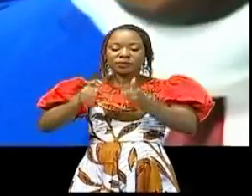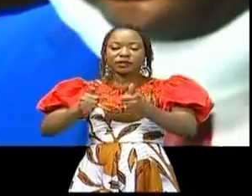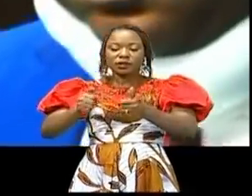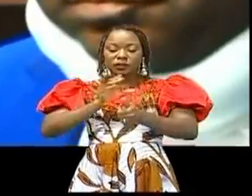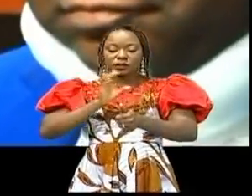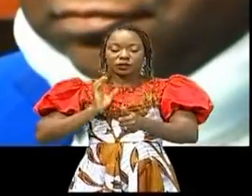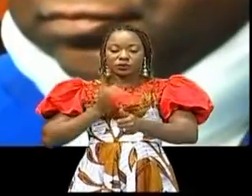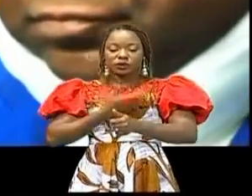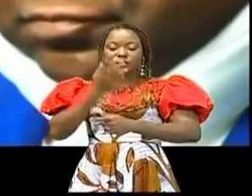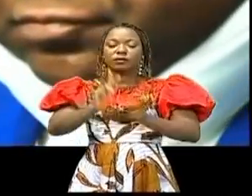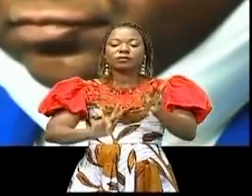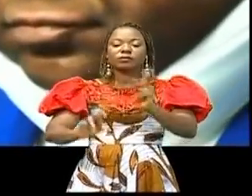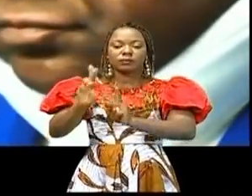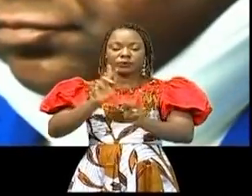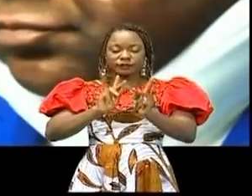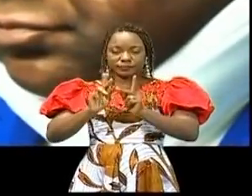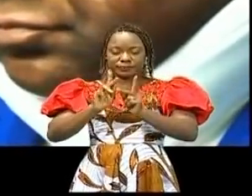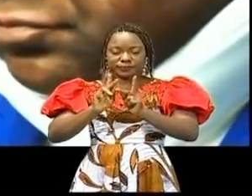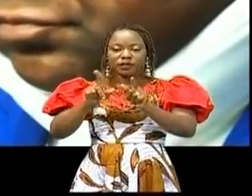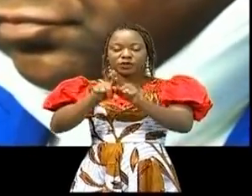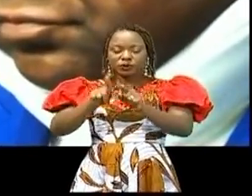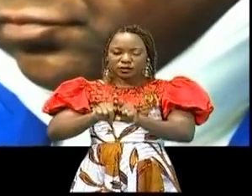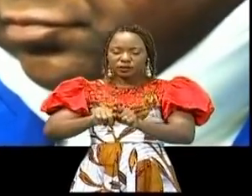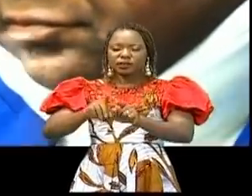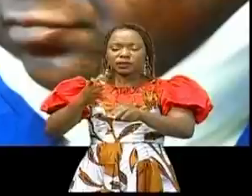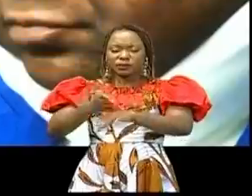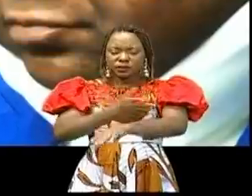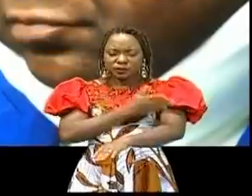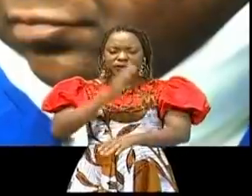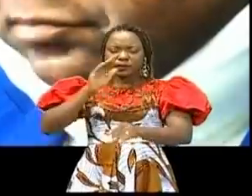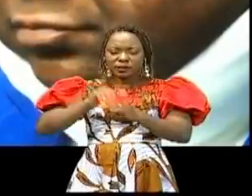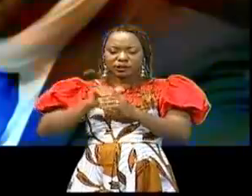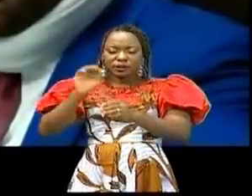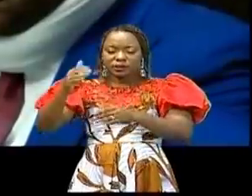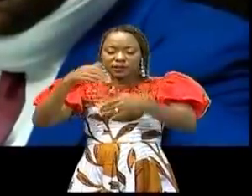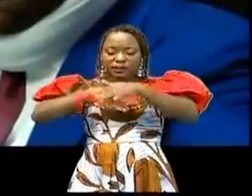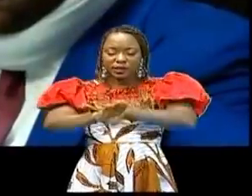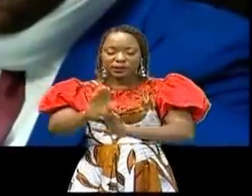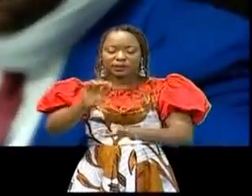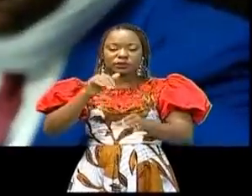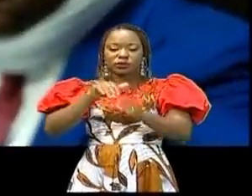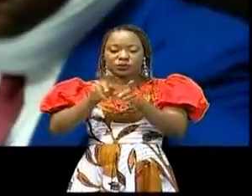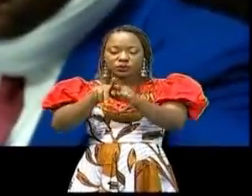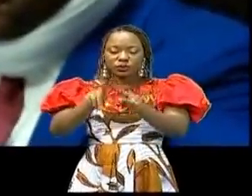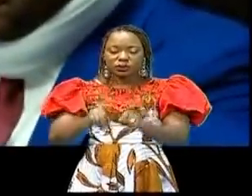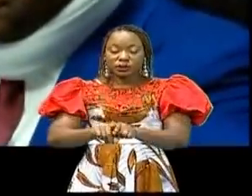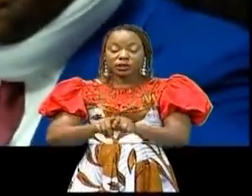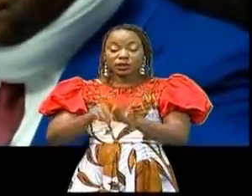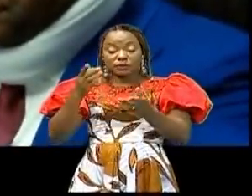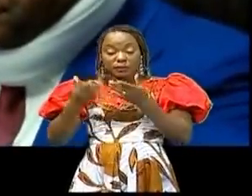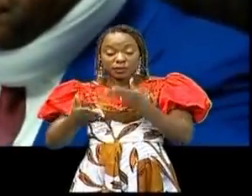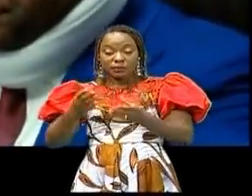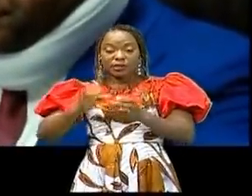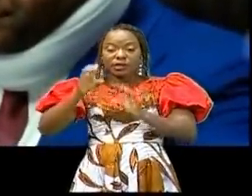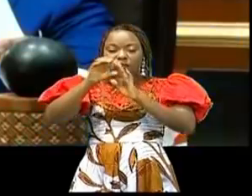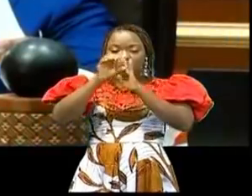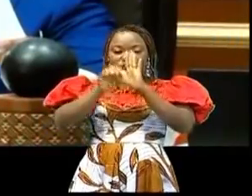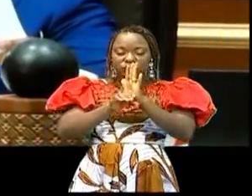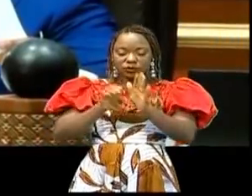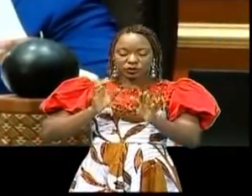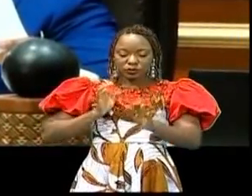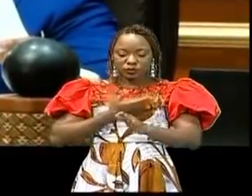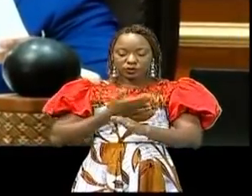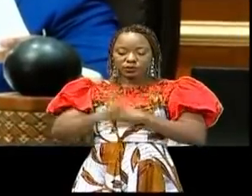nos populations. L'aboutissement de ces processus d'adhésion doit se conformer à la constitution de notre